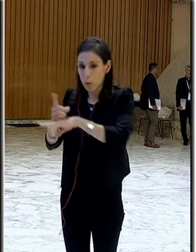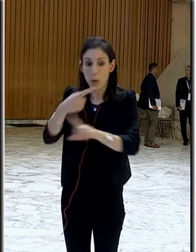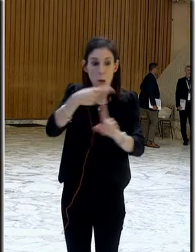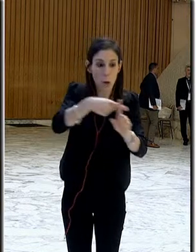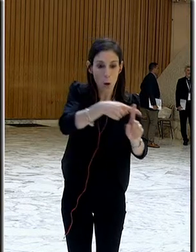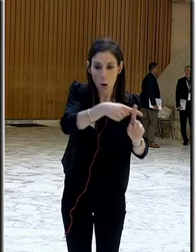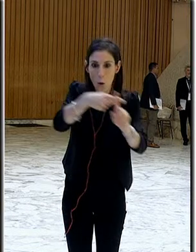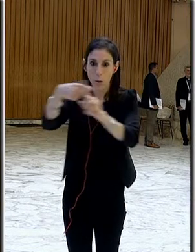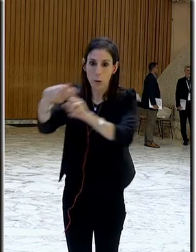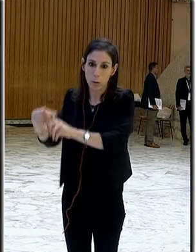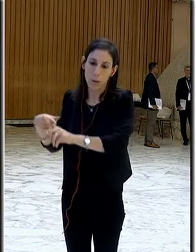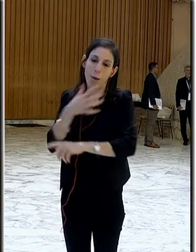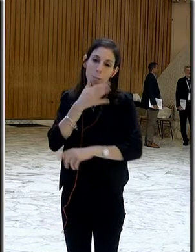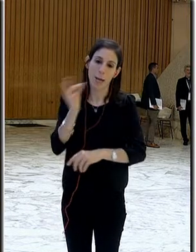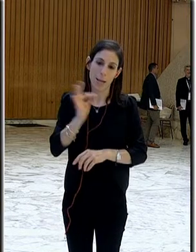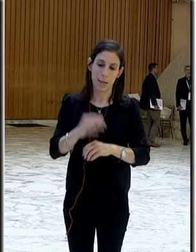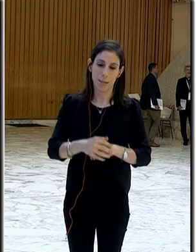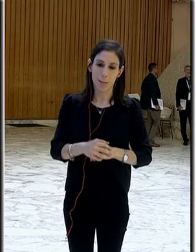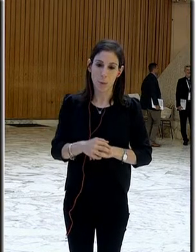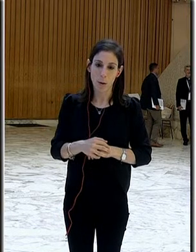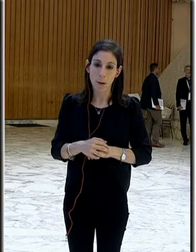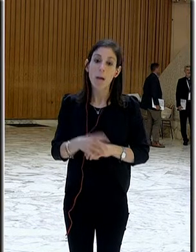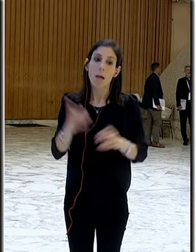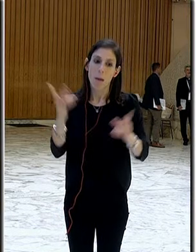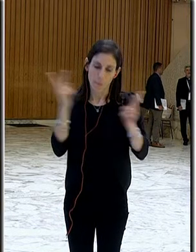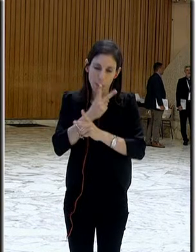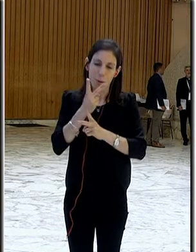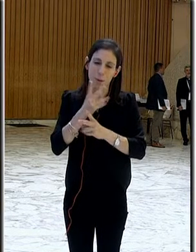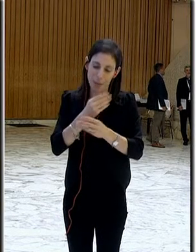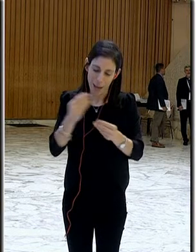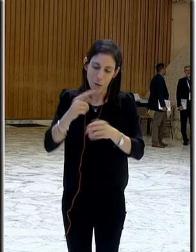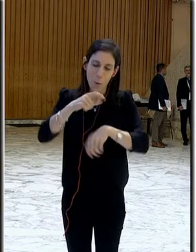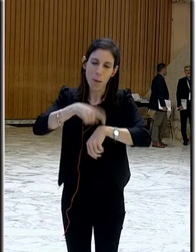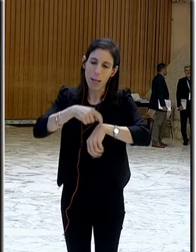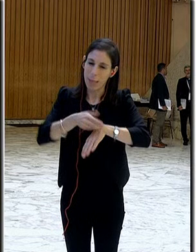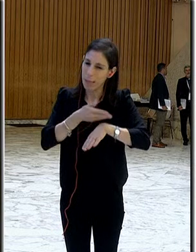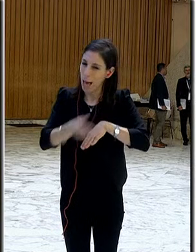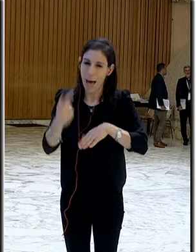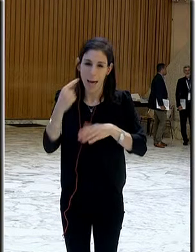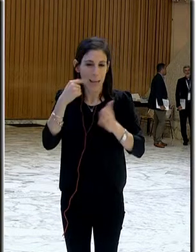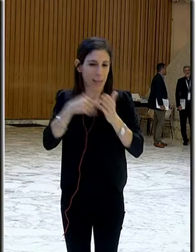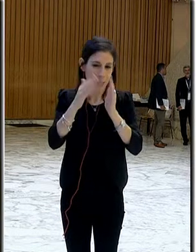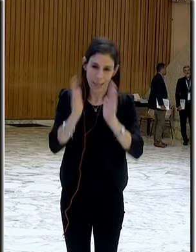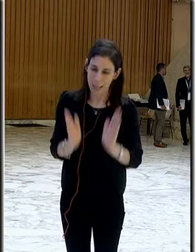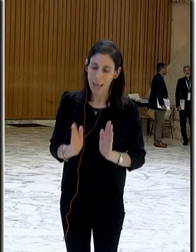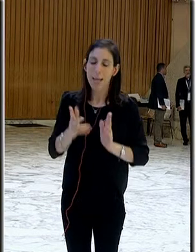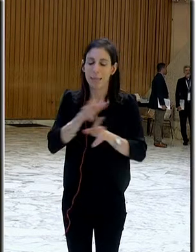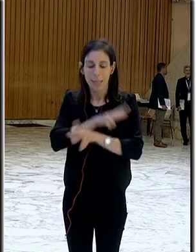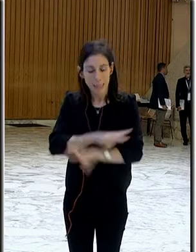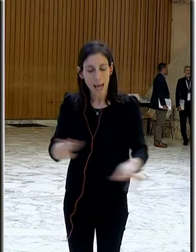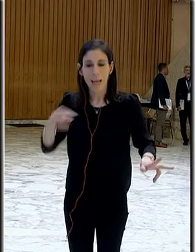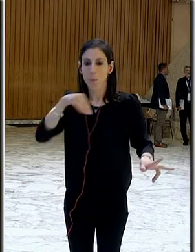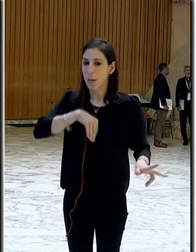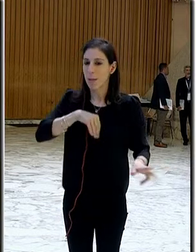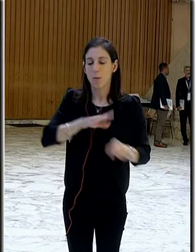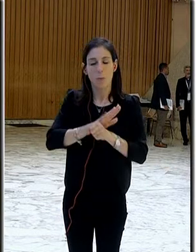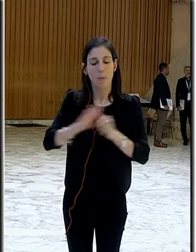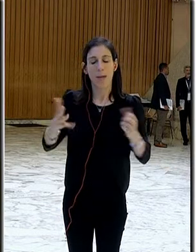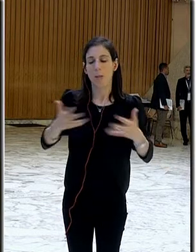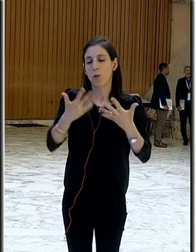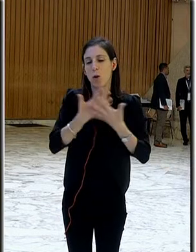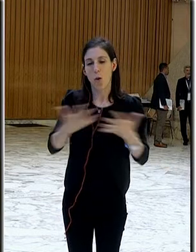on rentrait tard et fatigué, mais plein de joie. Le prêtre chargé de l'apostolat des